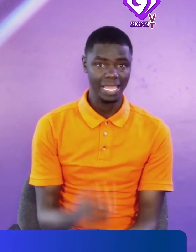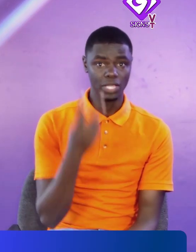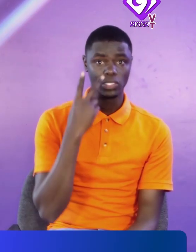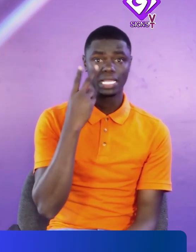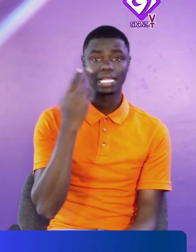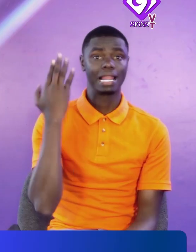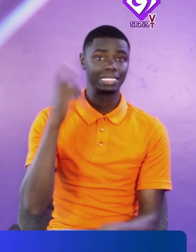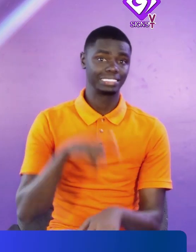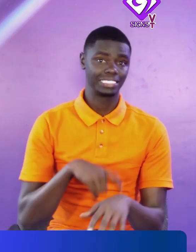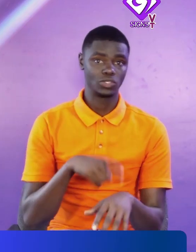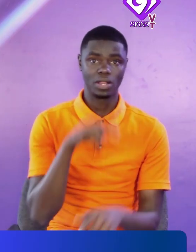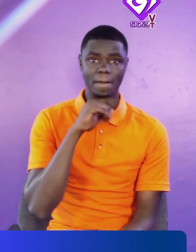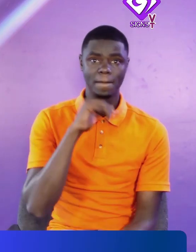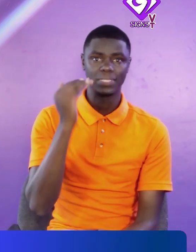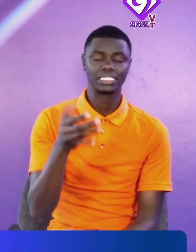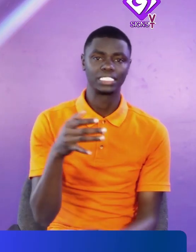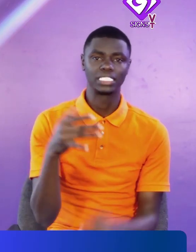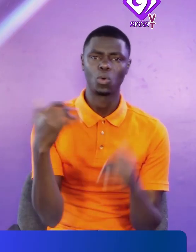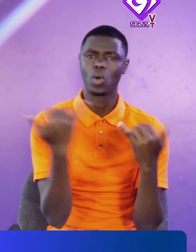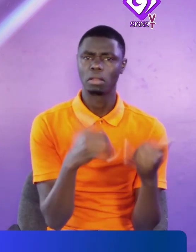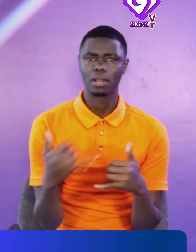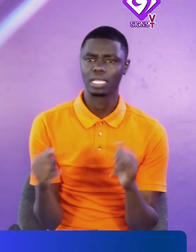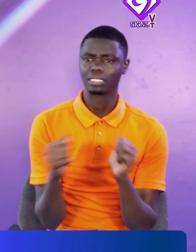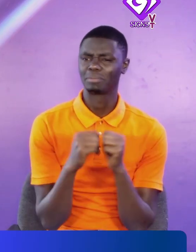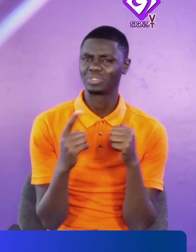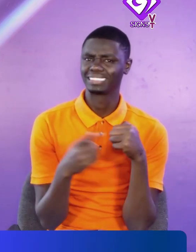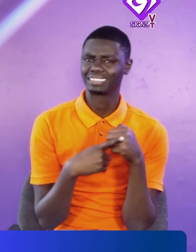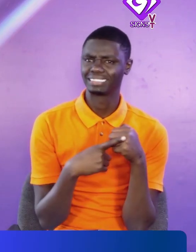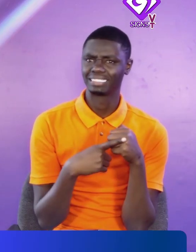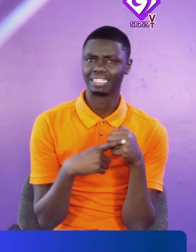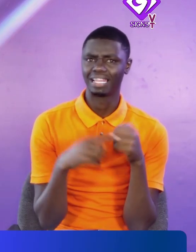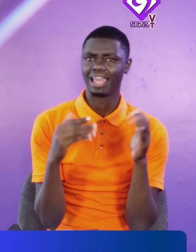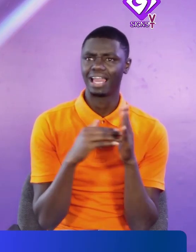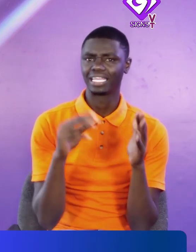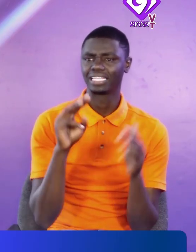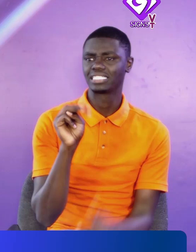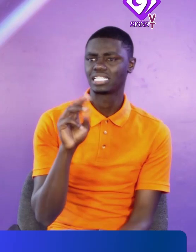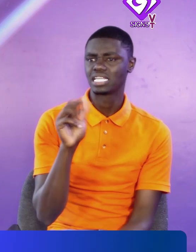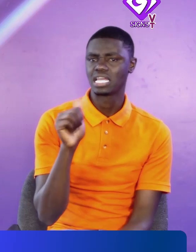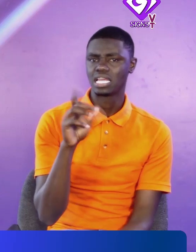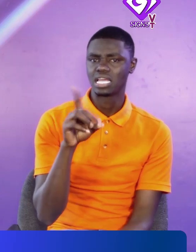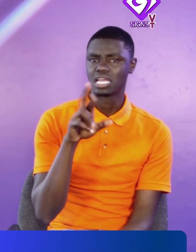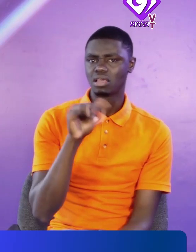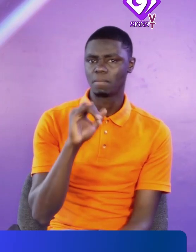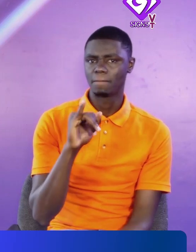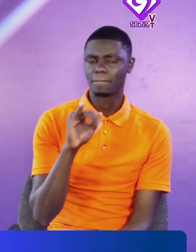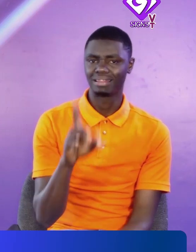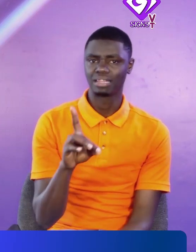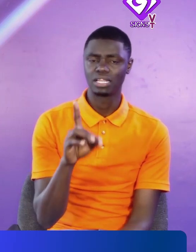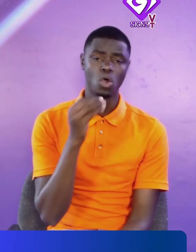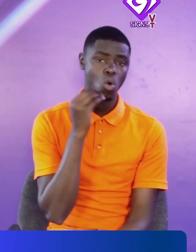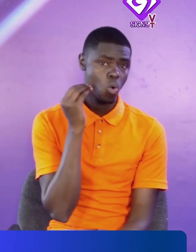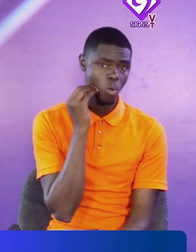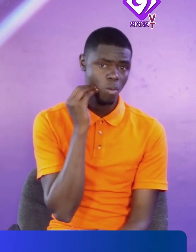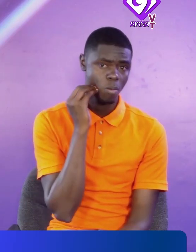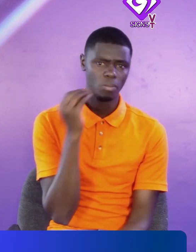Man City ilicheza playoffs za round of 16 against Madrid. Kwa nini? Home walikuwa fine kama hii msimu tu.